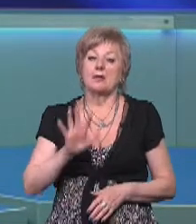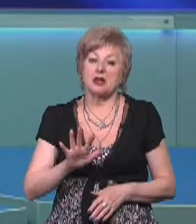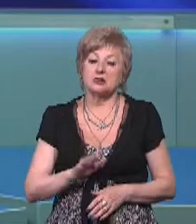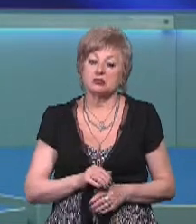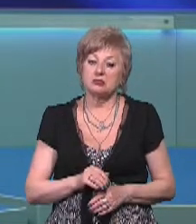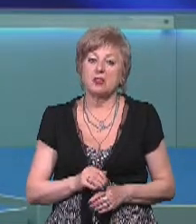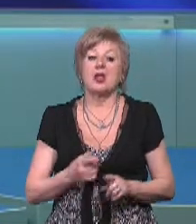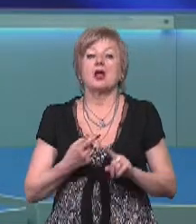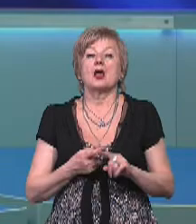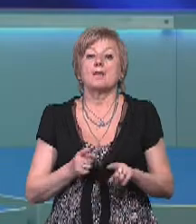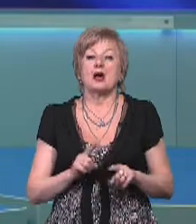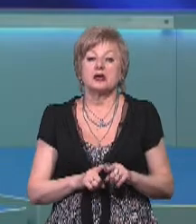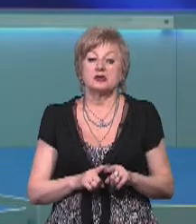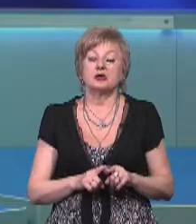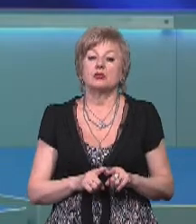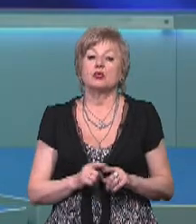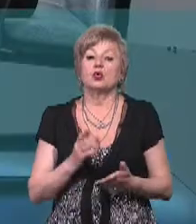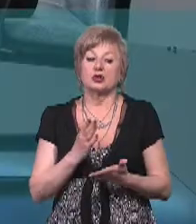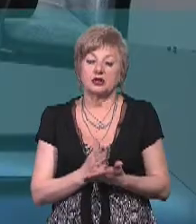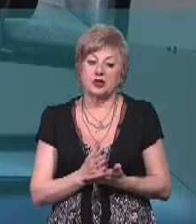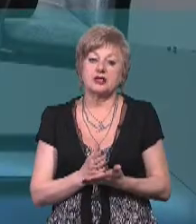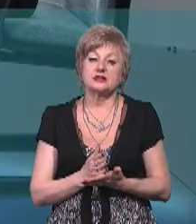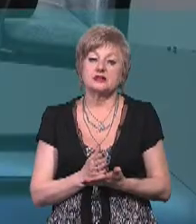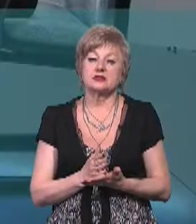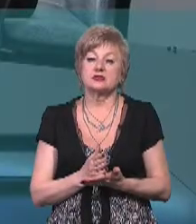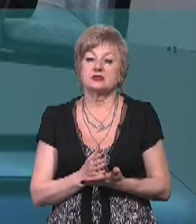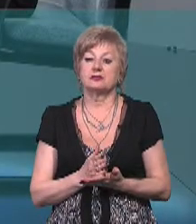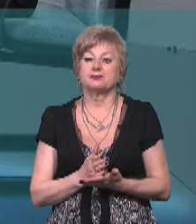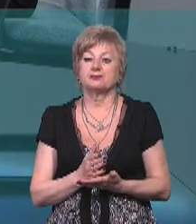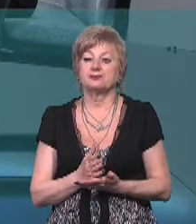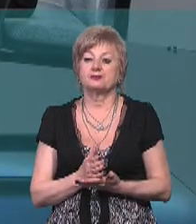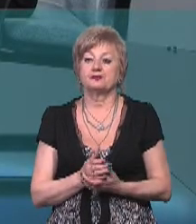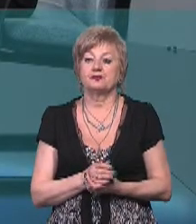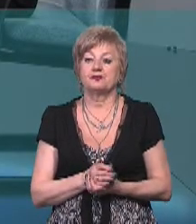районів. Також є певні такі